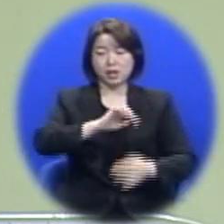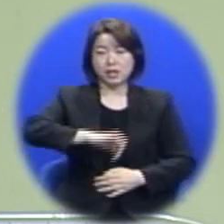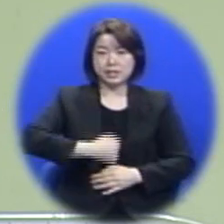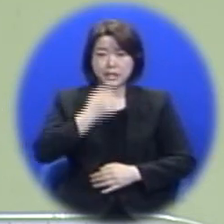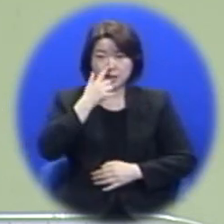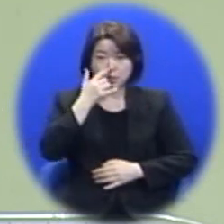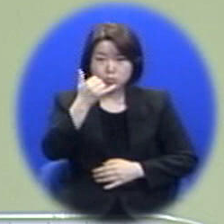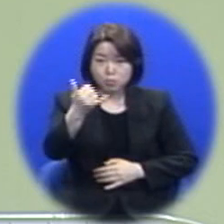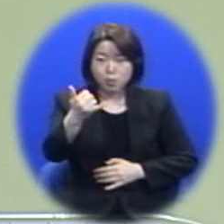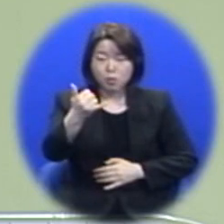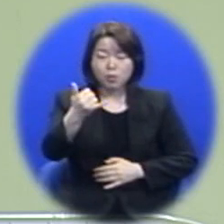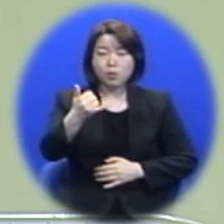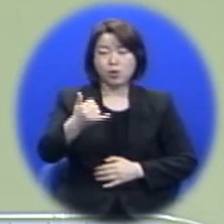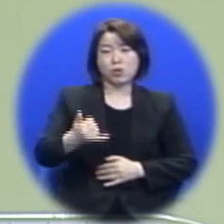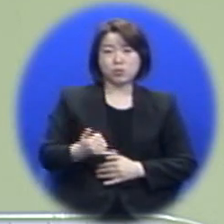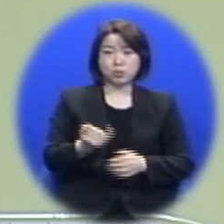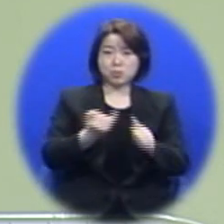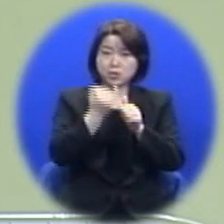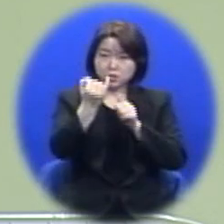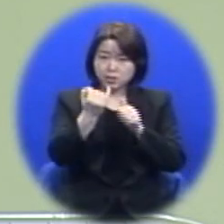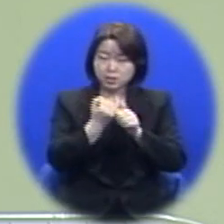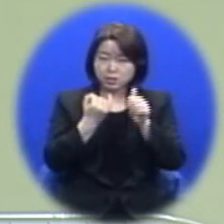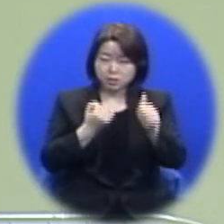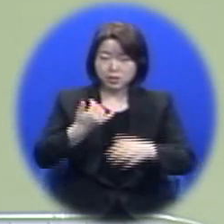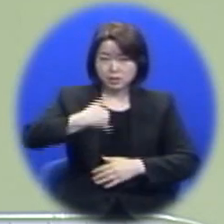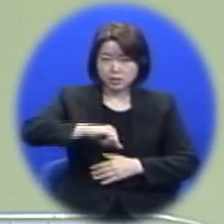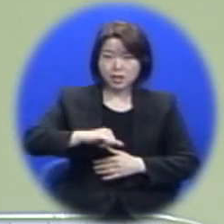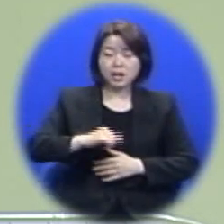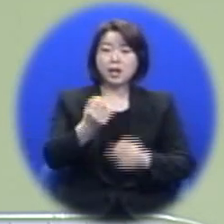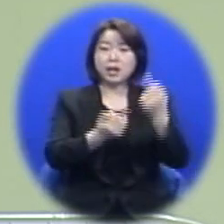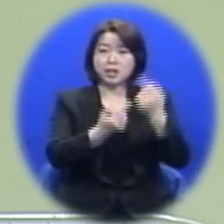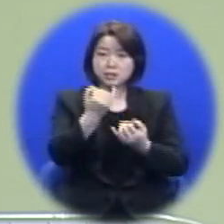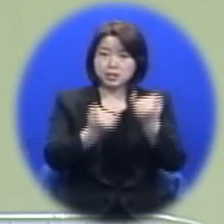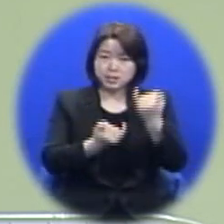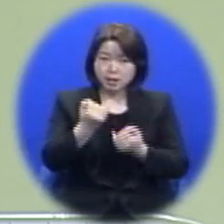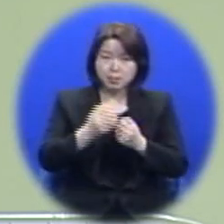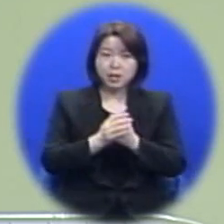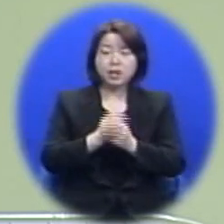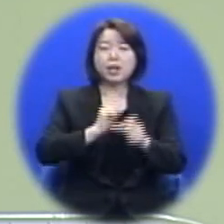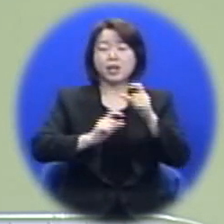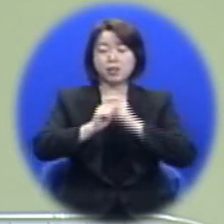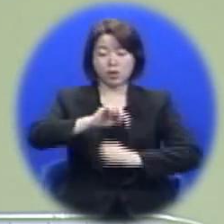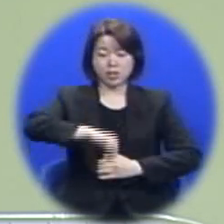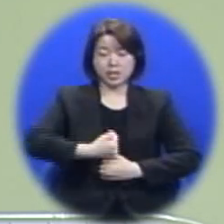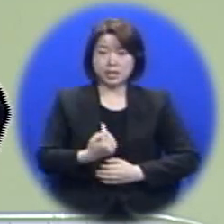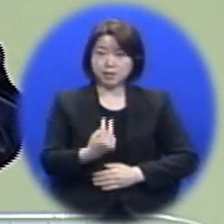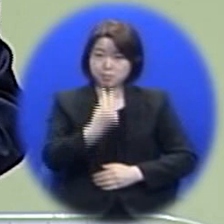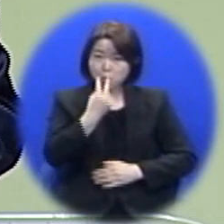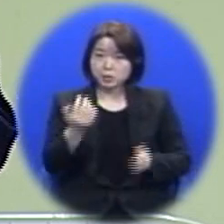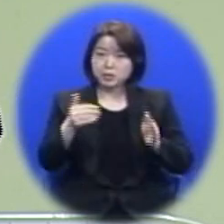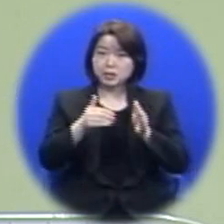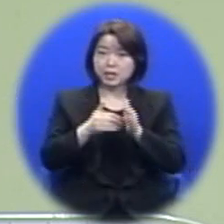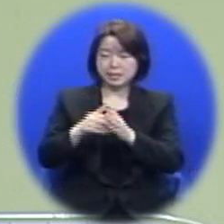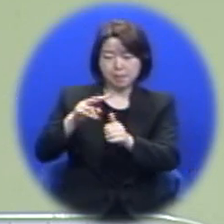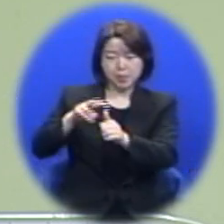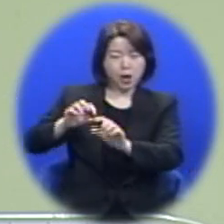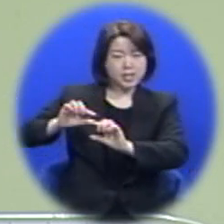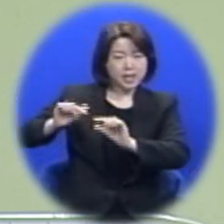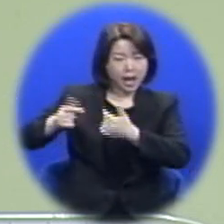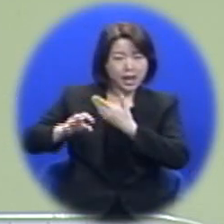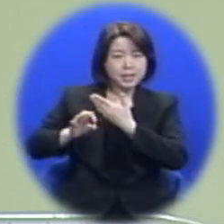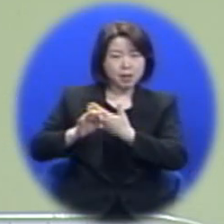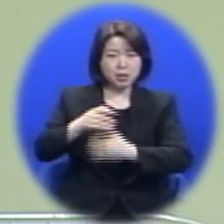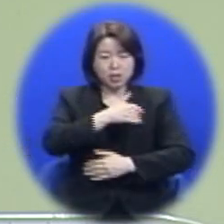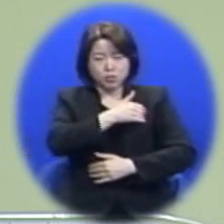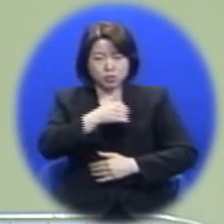처자와 형제와 자매와 더욱이 자기 목숨까지 미워하지 아니하면 능히